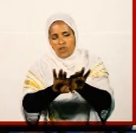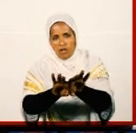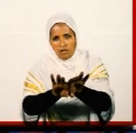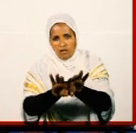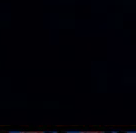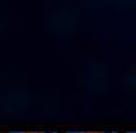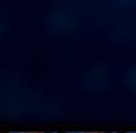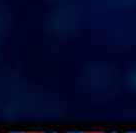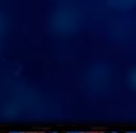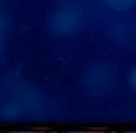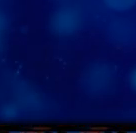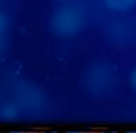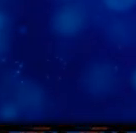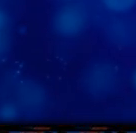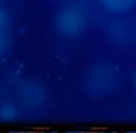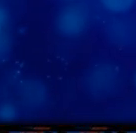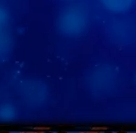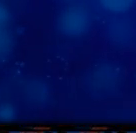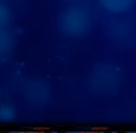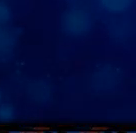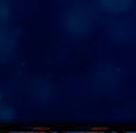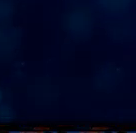ግድ ያስፈልገዋል ማለት